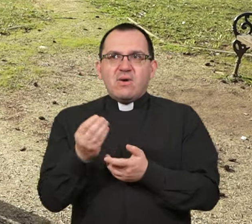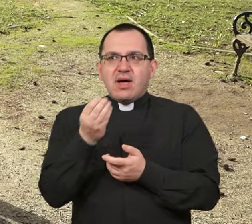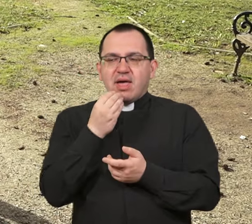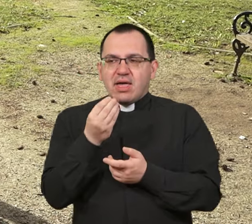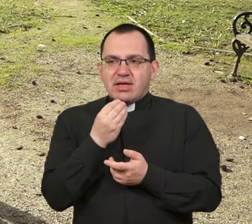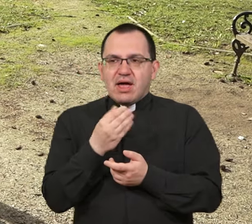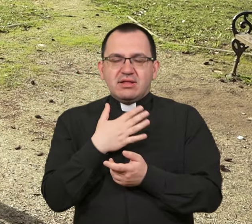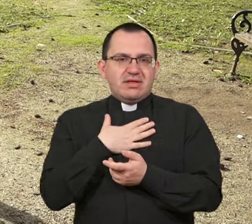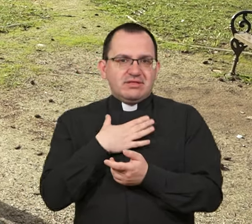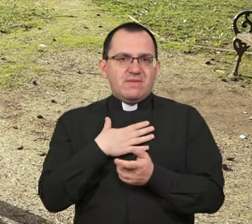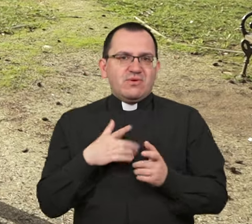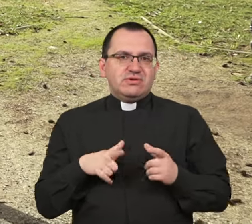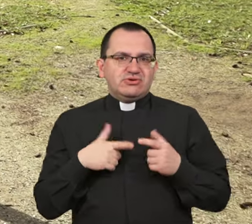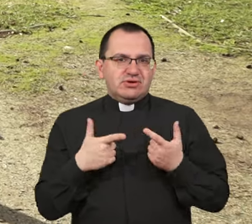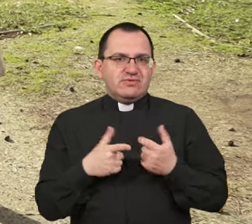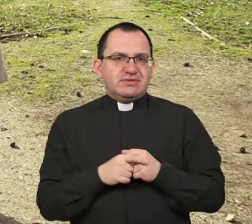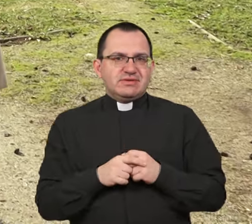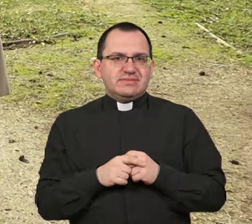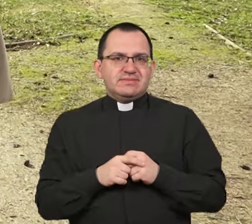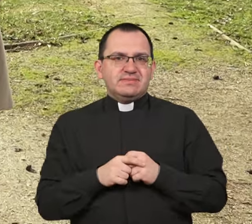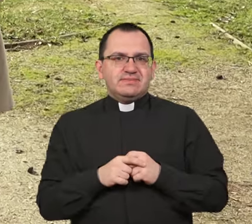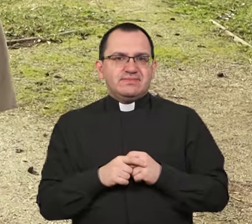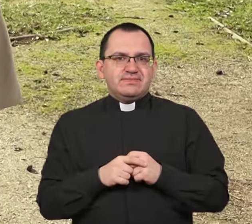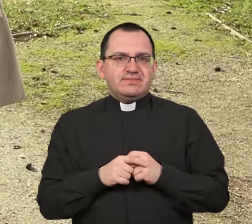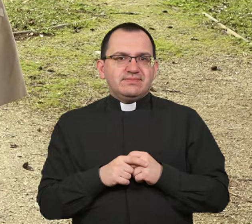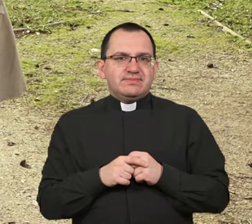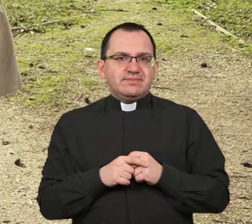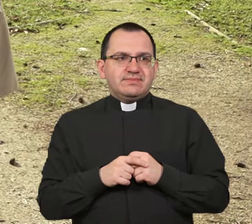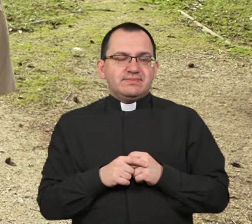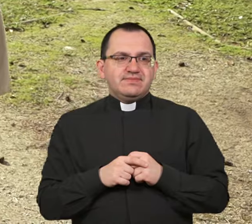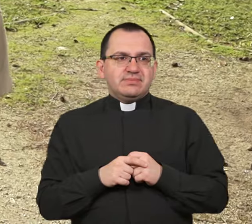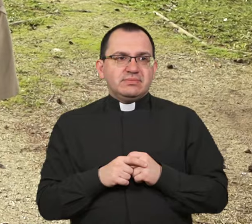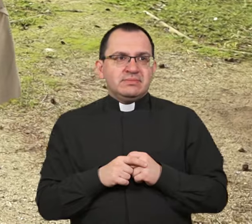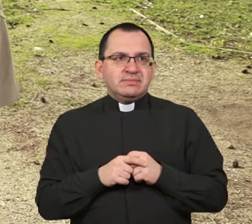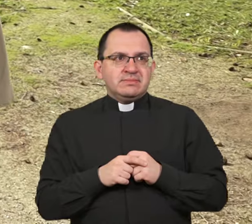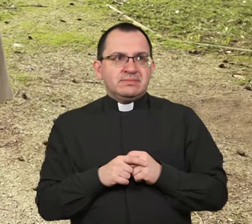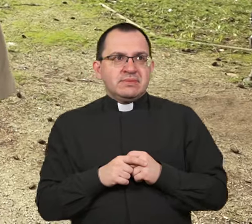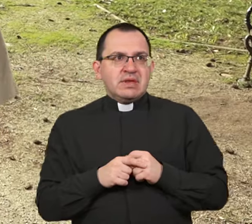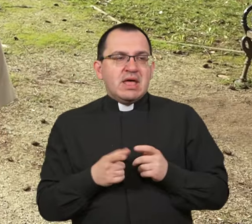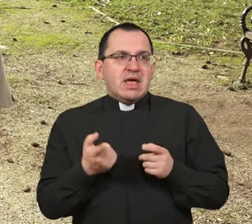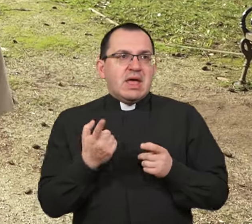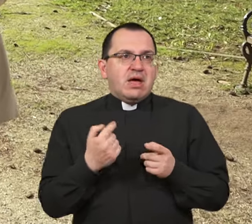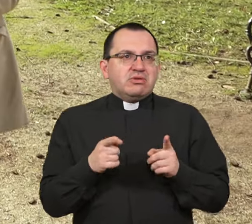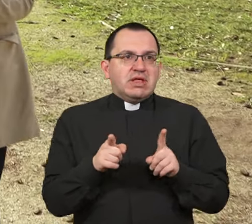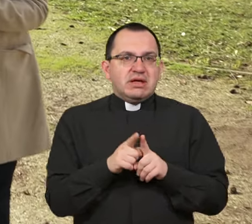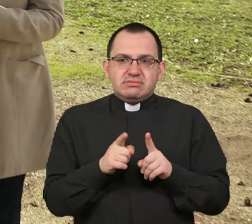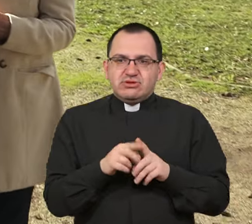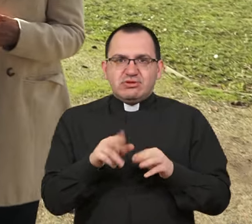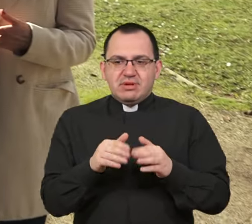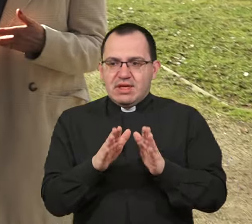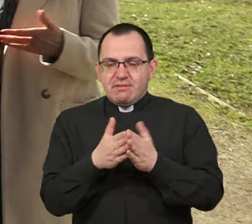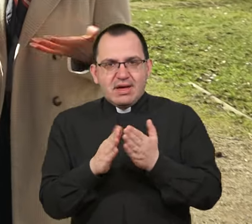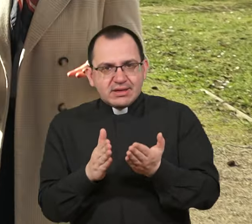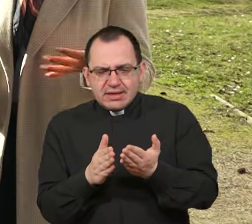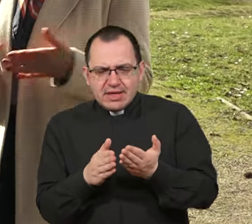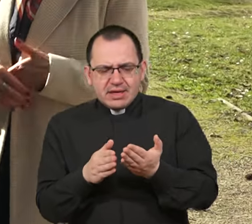mogu da čovjek preživi neke stvari tokom dana na svom poslu, a na večer uvijek otiđem isto sa nekakvom ili knjigom teološkom ili